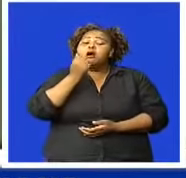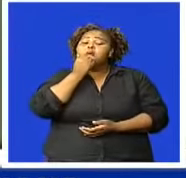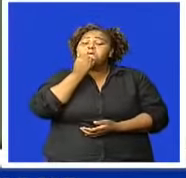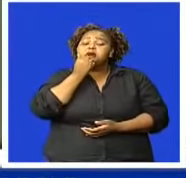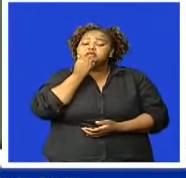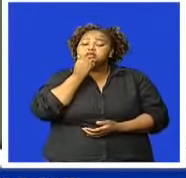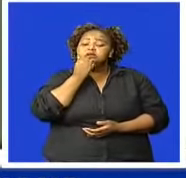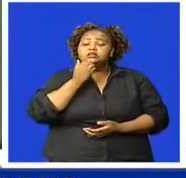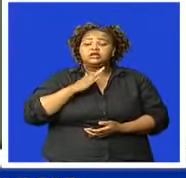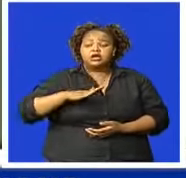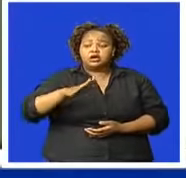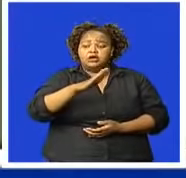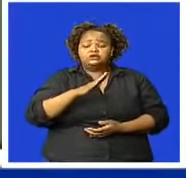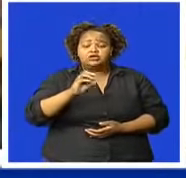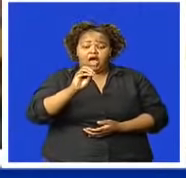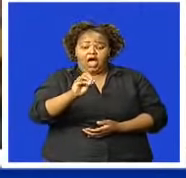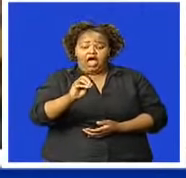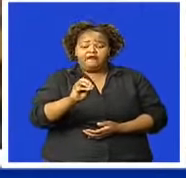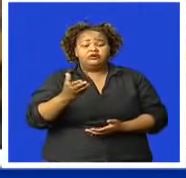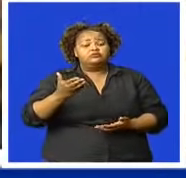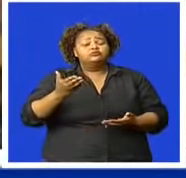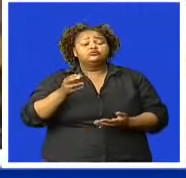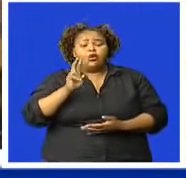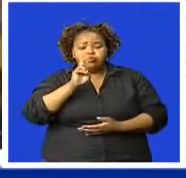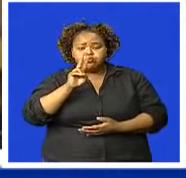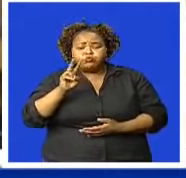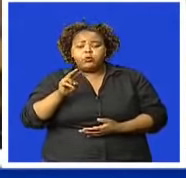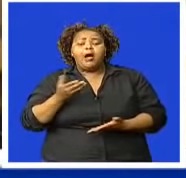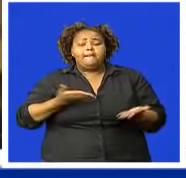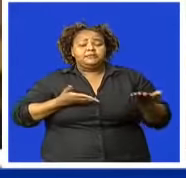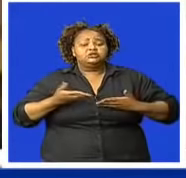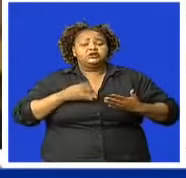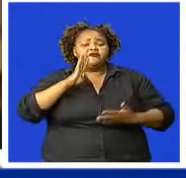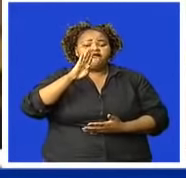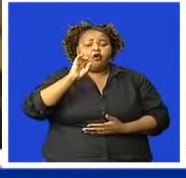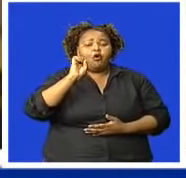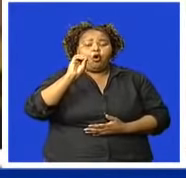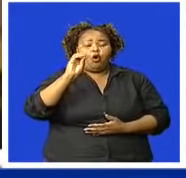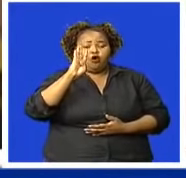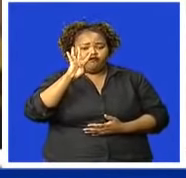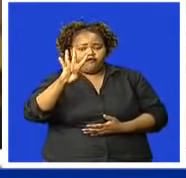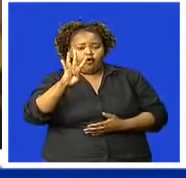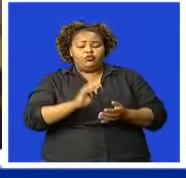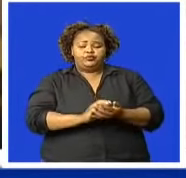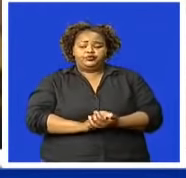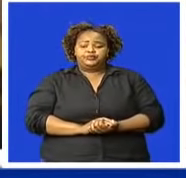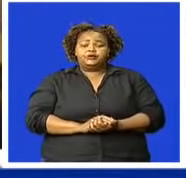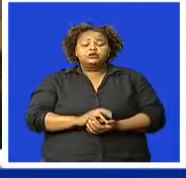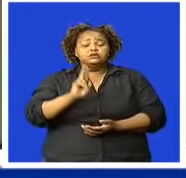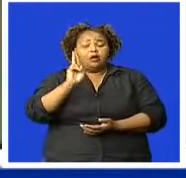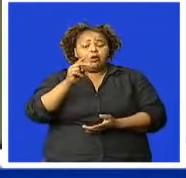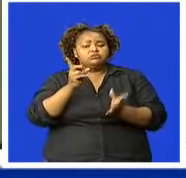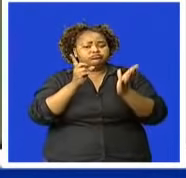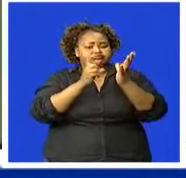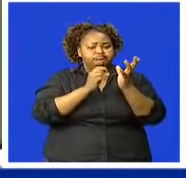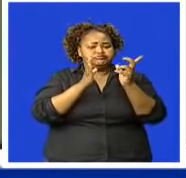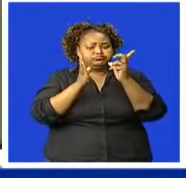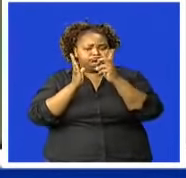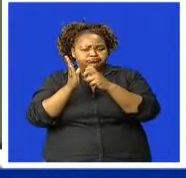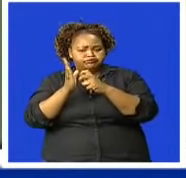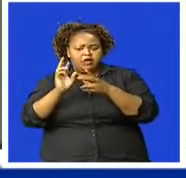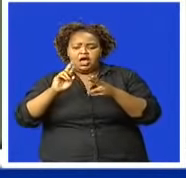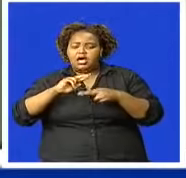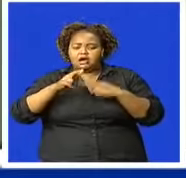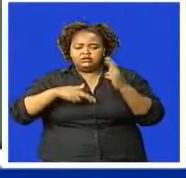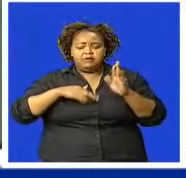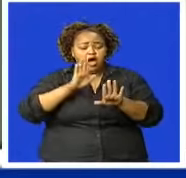nje sibuke emabhizinisi langu 404 sakhanza ke lokuthi amabhizinisi kuma sanitizers la langa